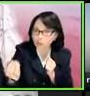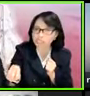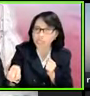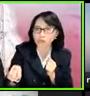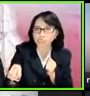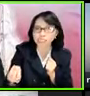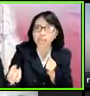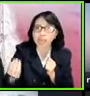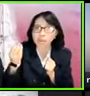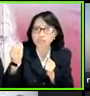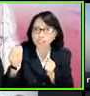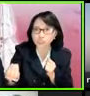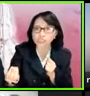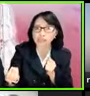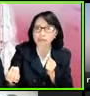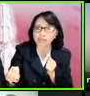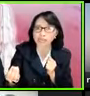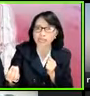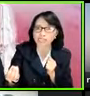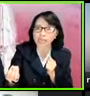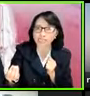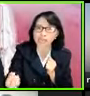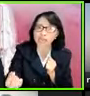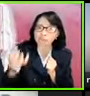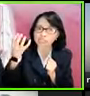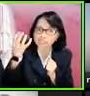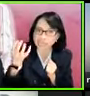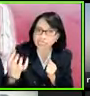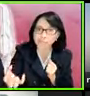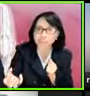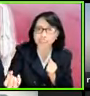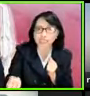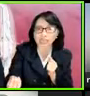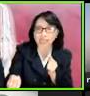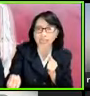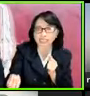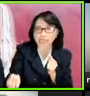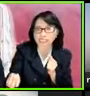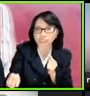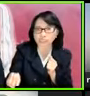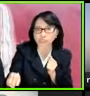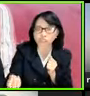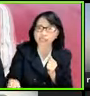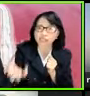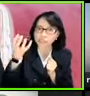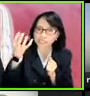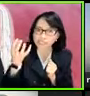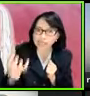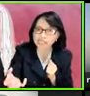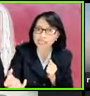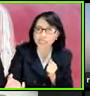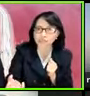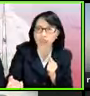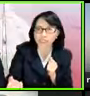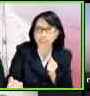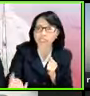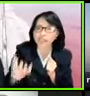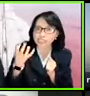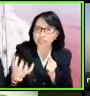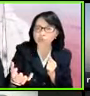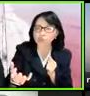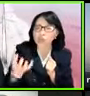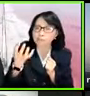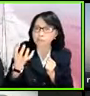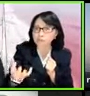non-yahudi masuk di dalam kerajaannya menjadi peserta rahasia Kristus dan menjadi ahli waris